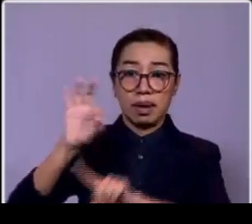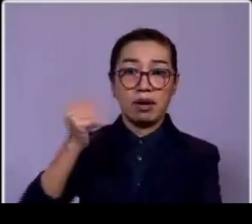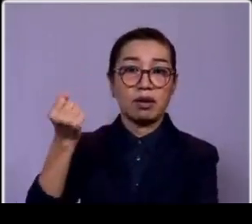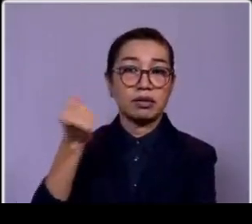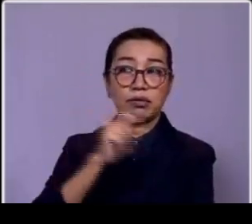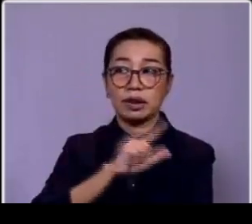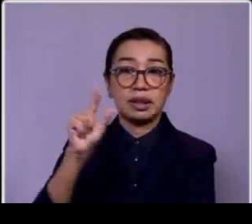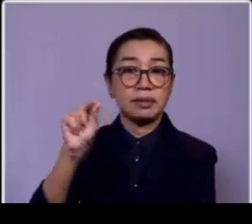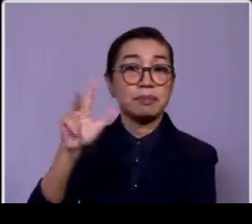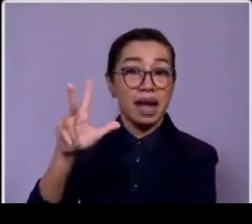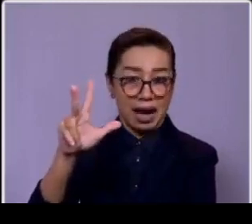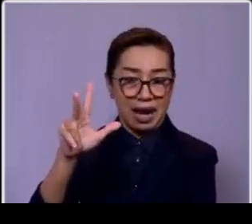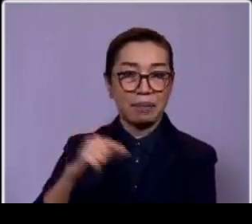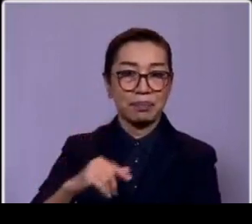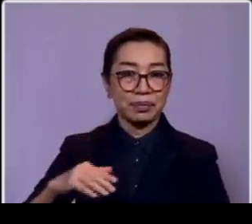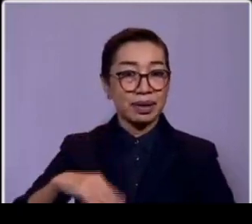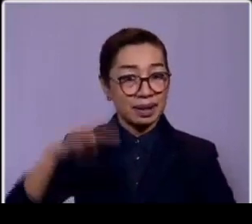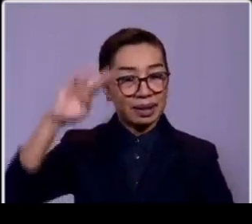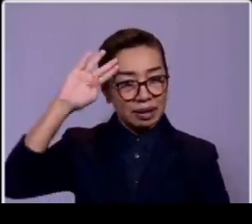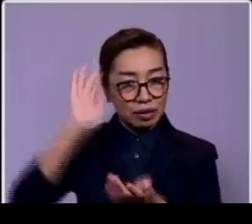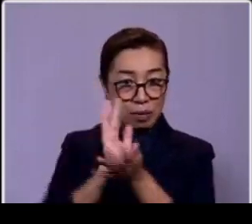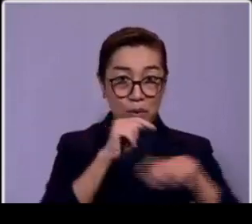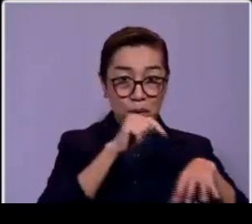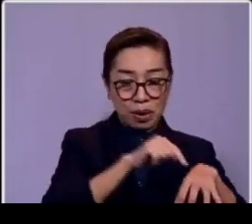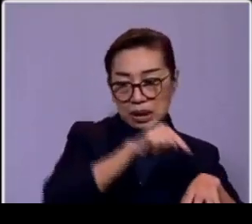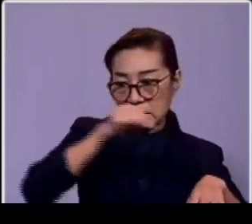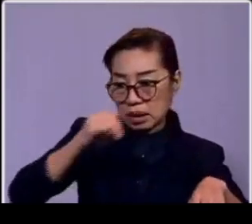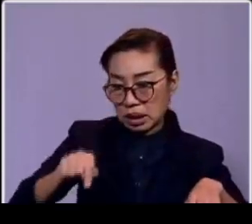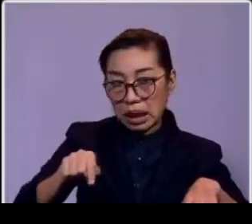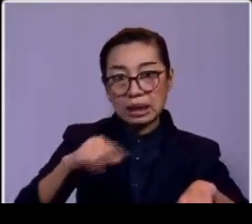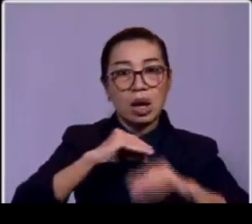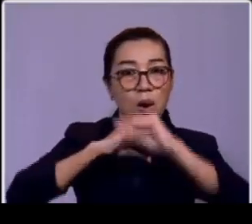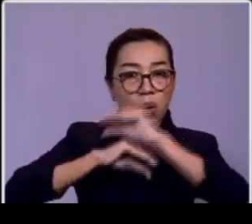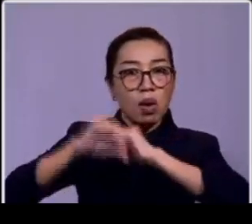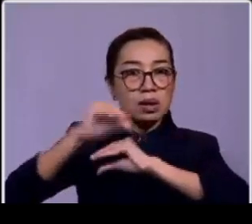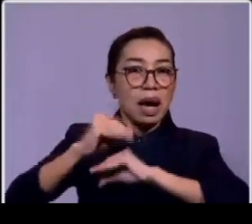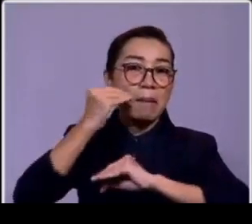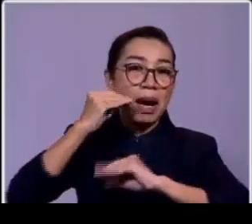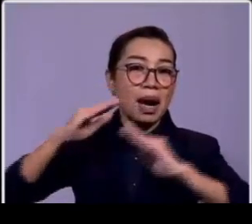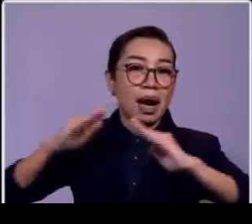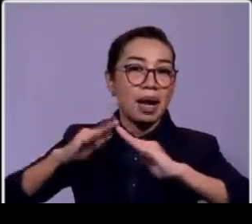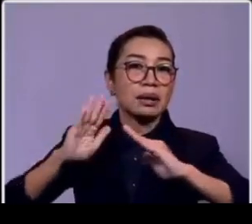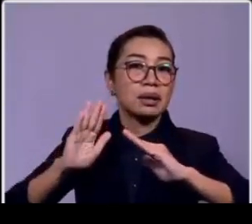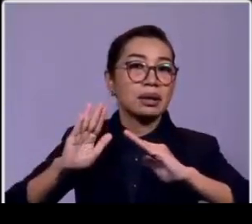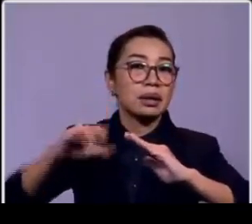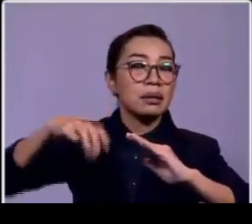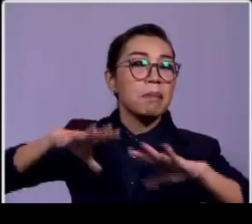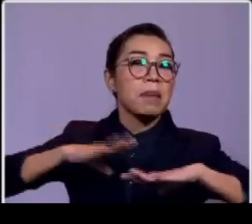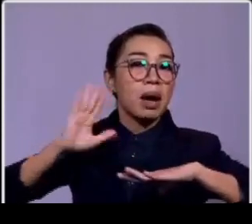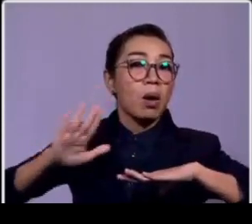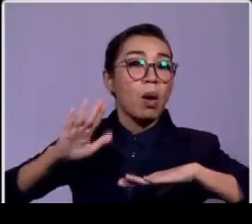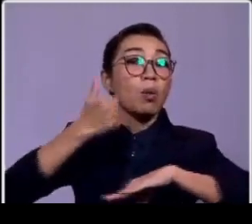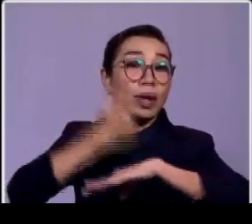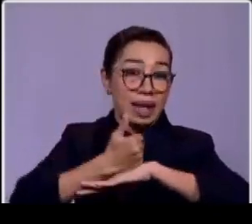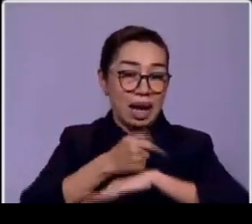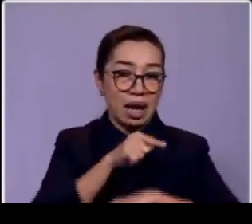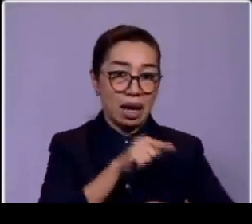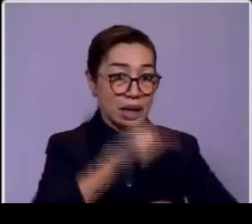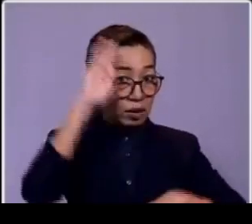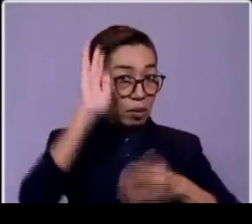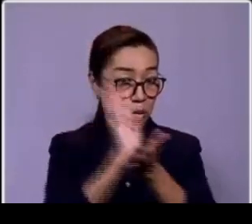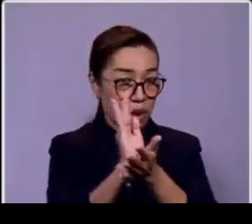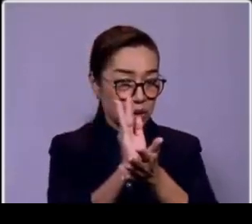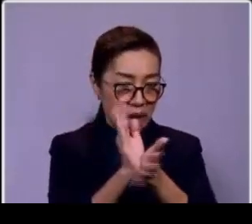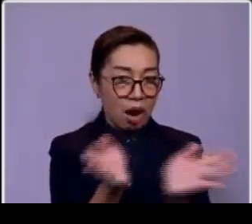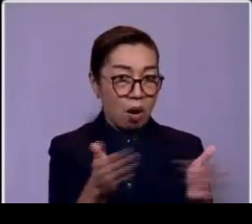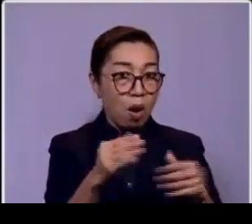านมา อยู่ใกล้ๆกับไซต์งานก่อสร้างบ้านพักผู้บัญชาการขณะที่ตนกำลังปฏิบัติหน้าที่อยู่ที่ห้องวิทยุบนชั้น